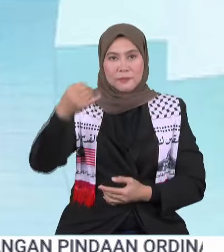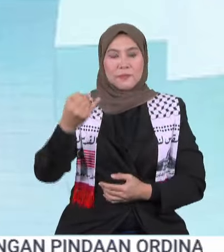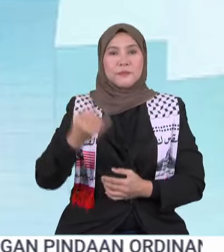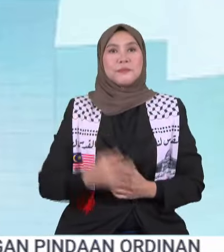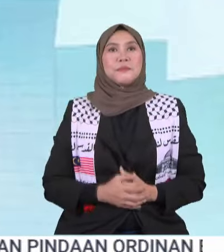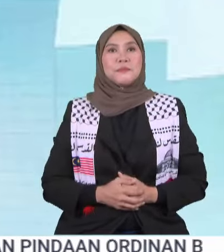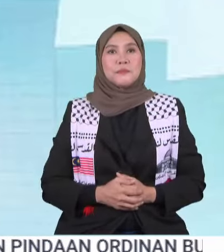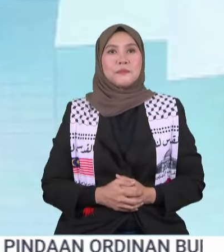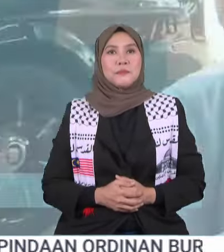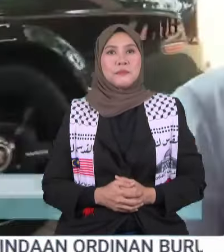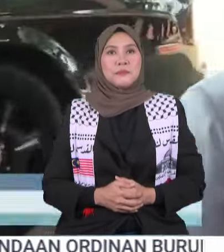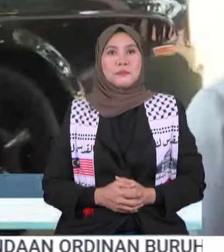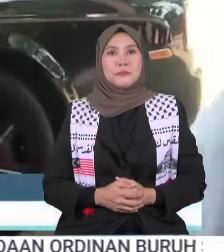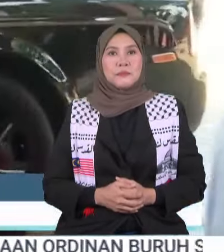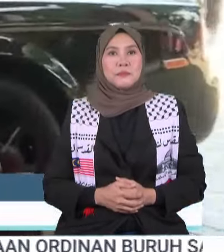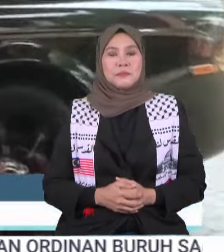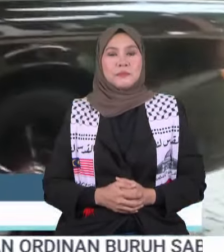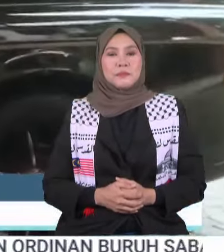ini.